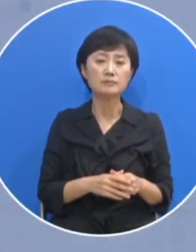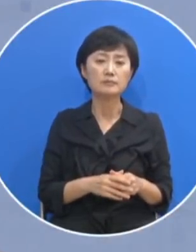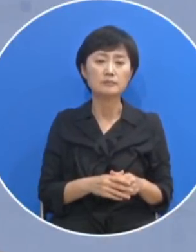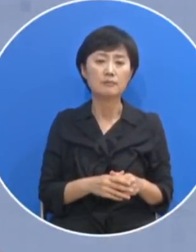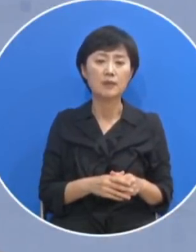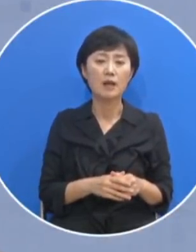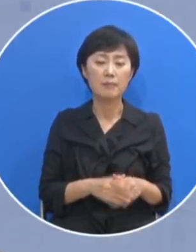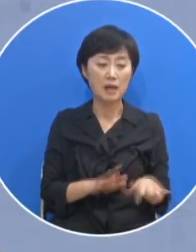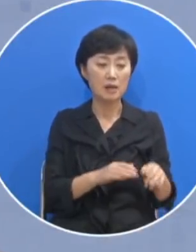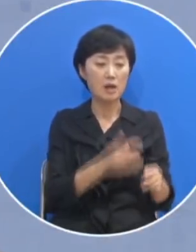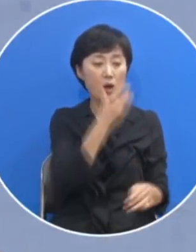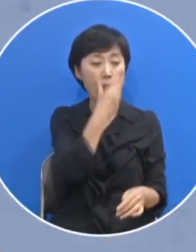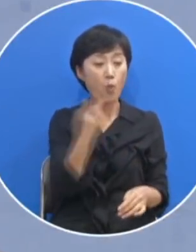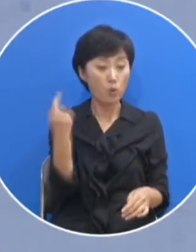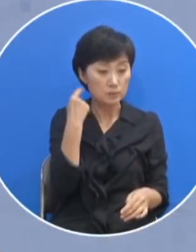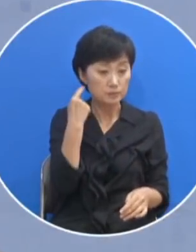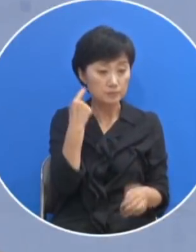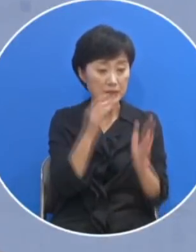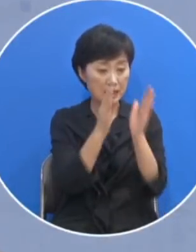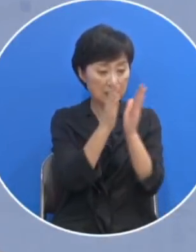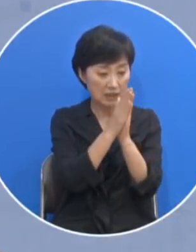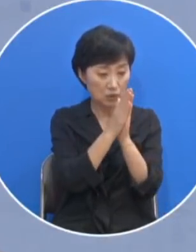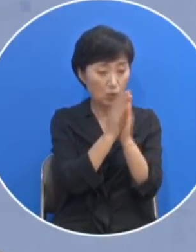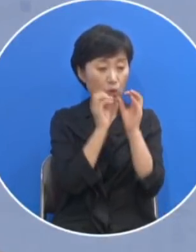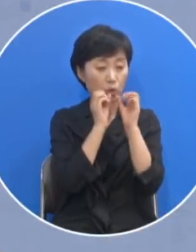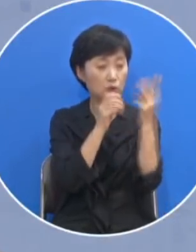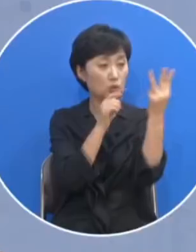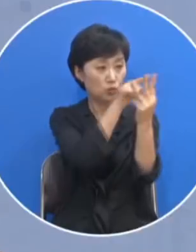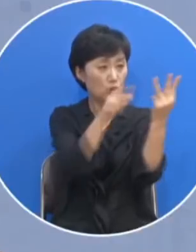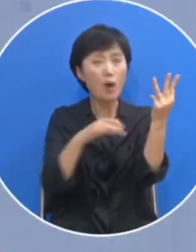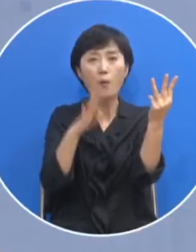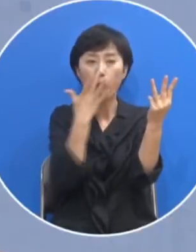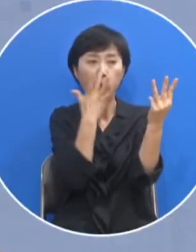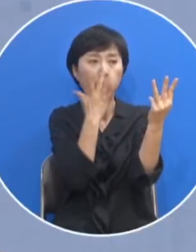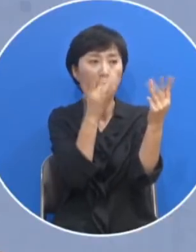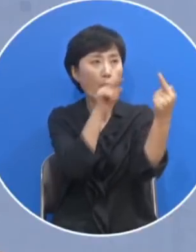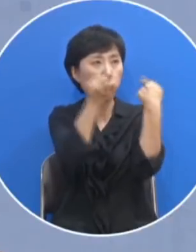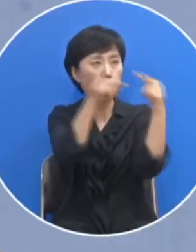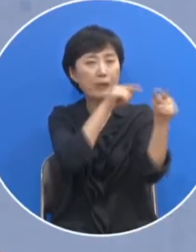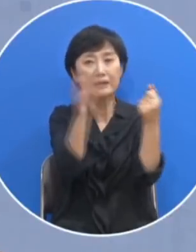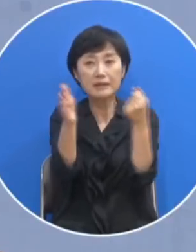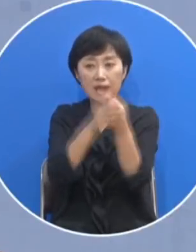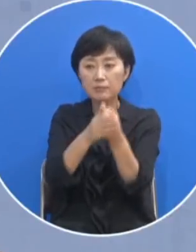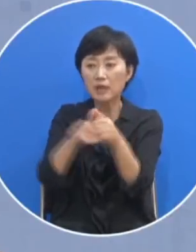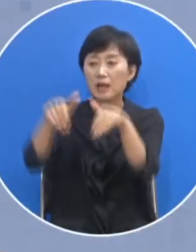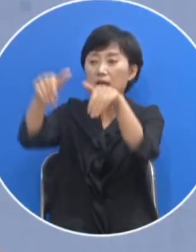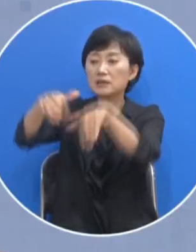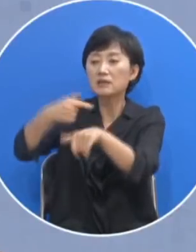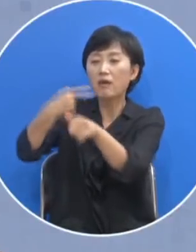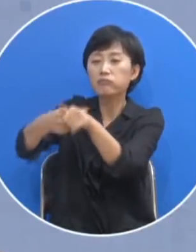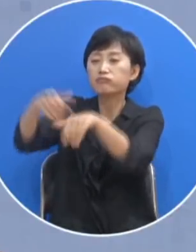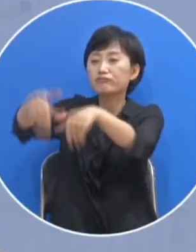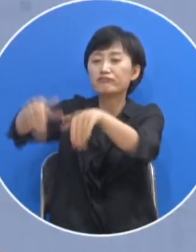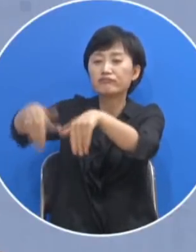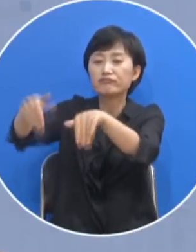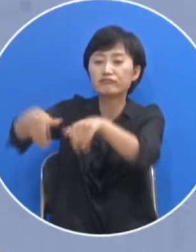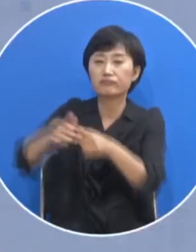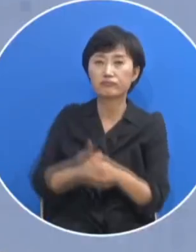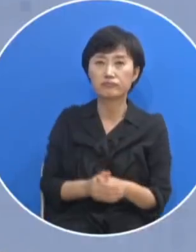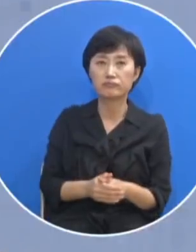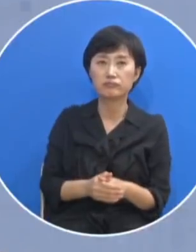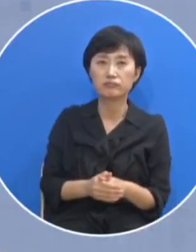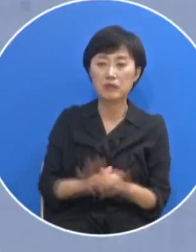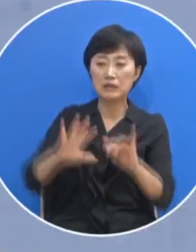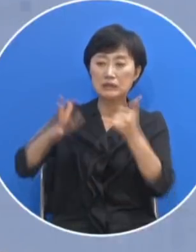사람의 정도로 되더라고요 연말 힘드니까 2 카시트 새 에 멜번헤어 feat 하나님의 백성 이상한 걸 거야 되는데 끌리고